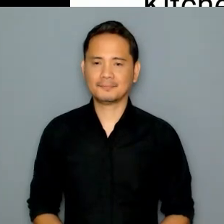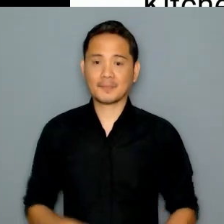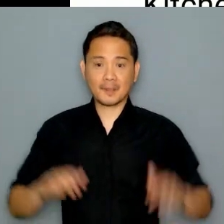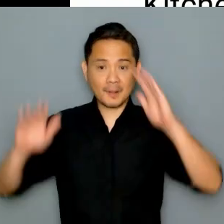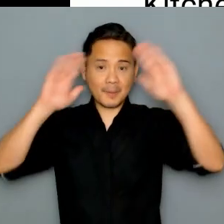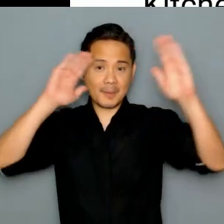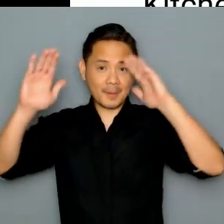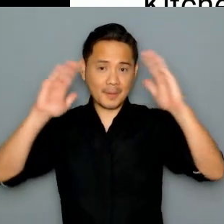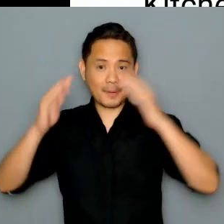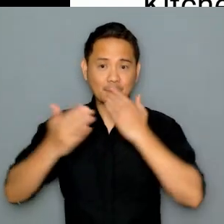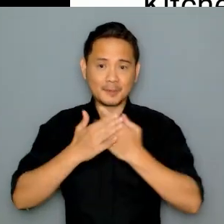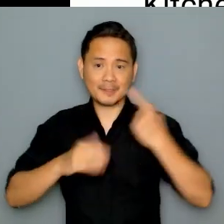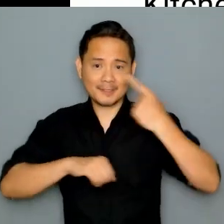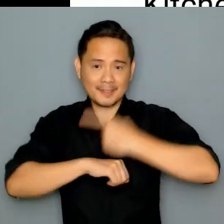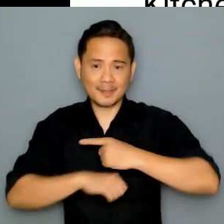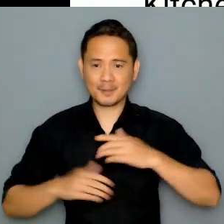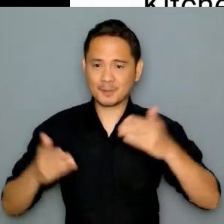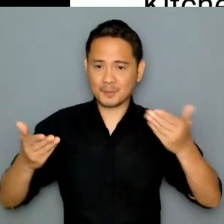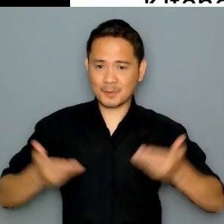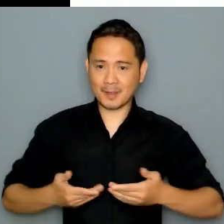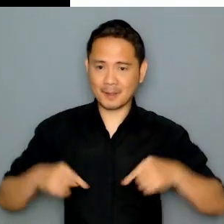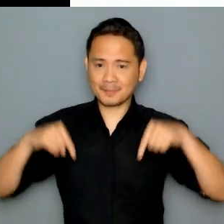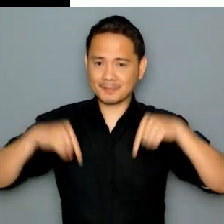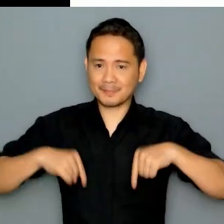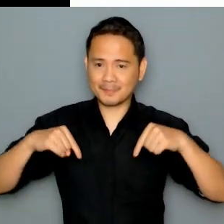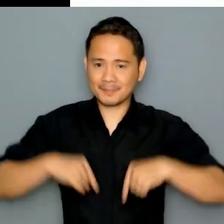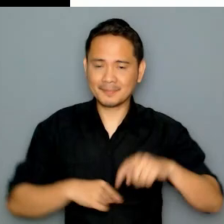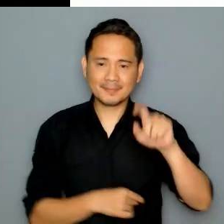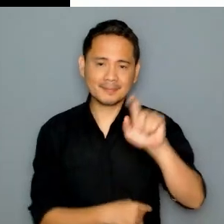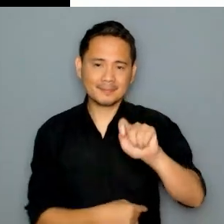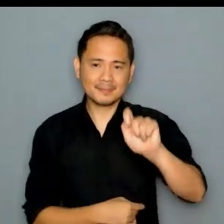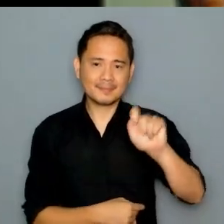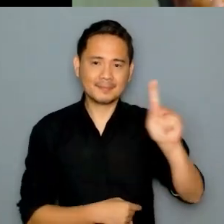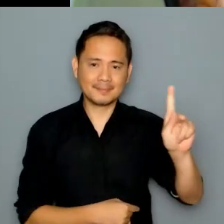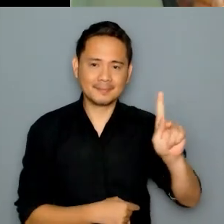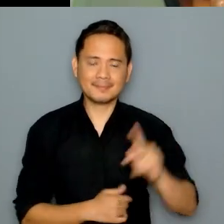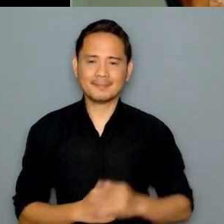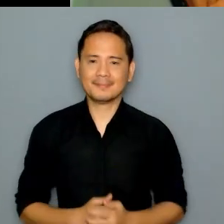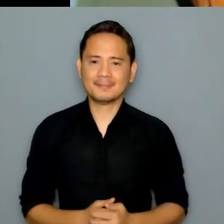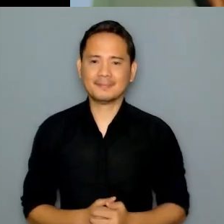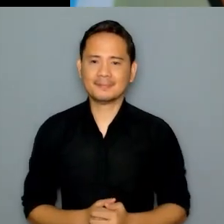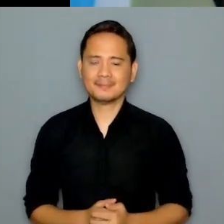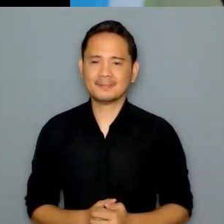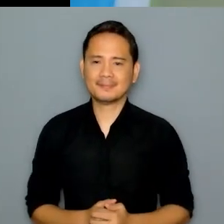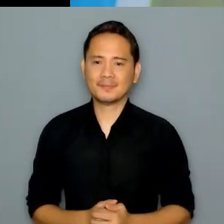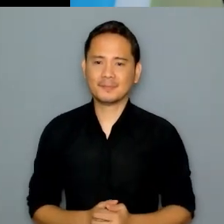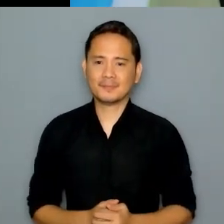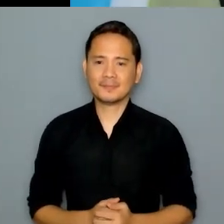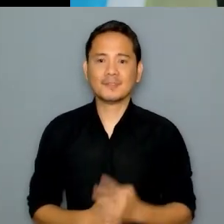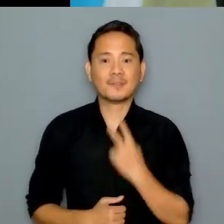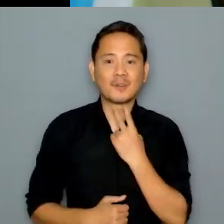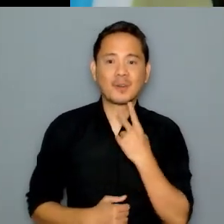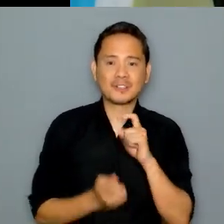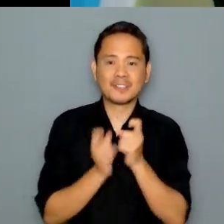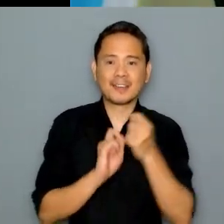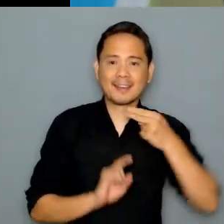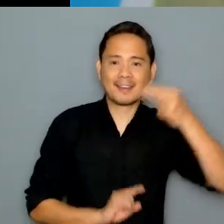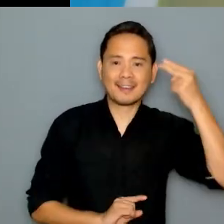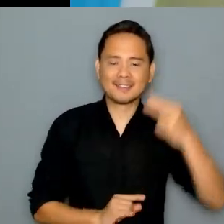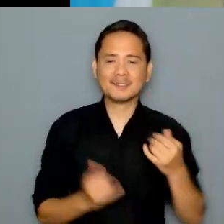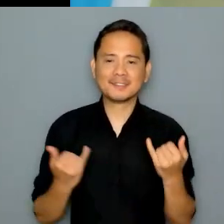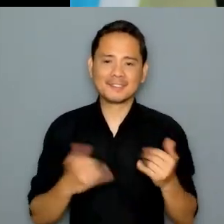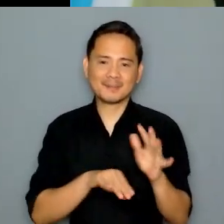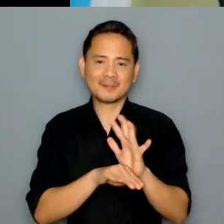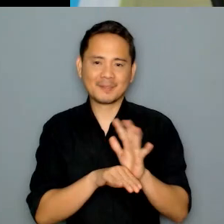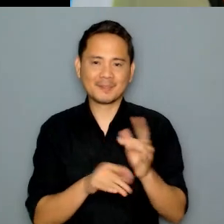Hello guys, magandang araw at welcome again sa ating Thrifty Kitchen. For today's video nga ay gagawa tayo